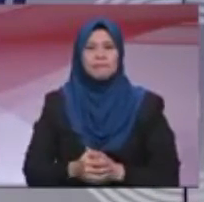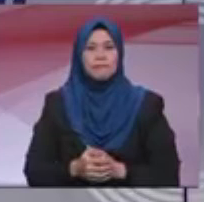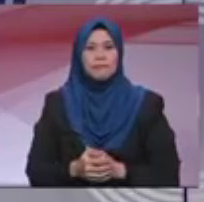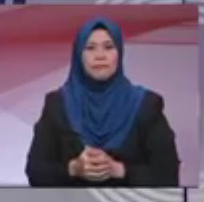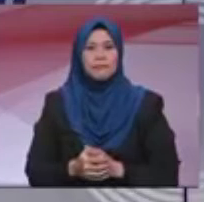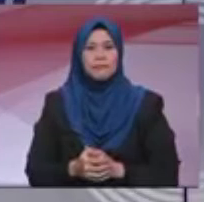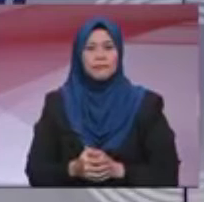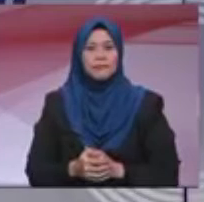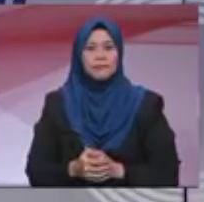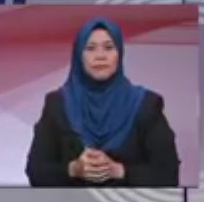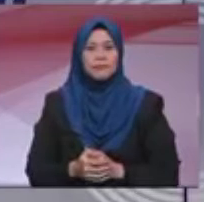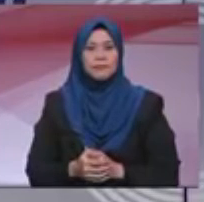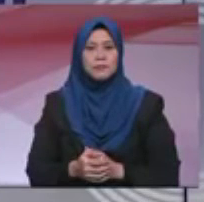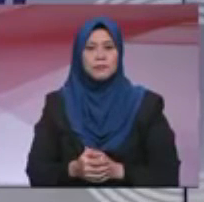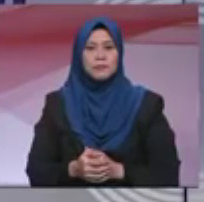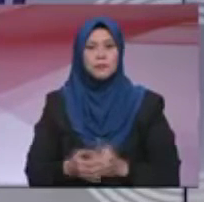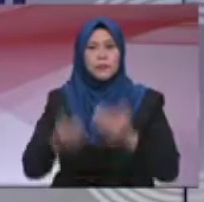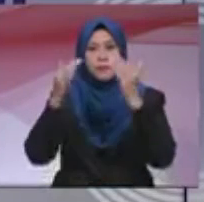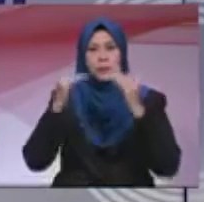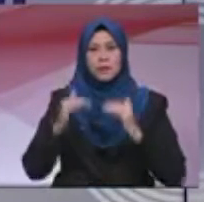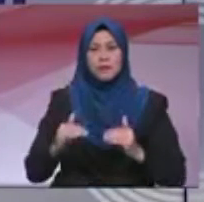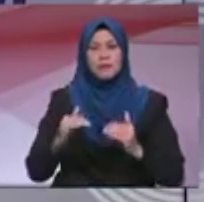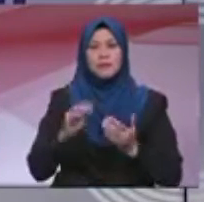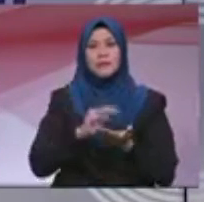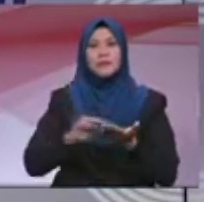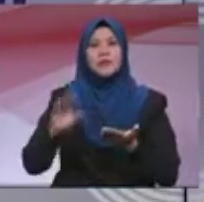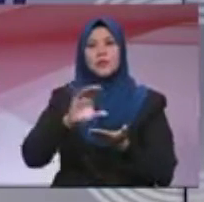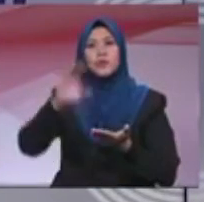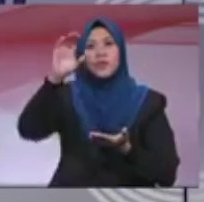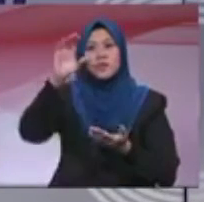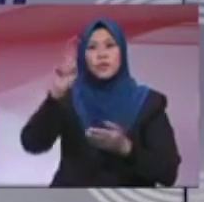Seterusnya, murid college vocational.